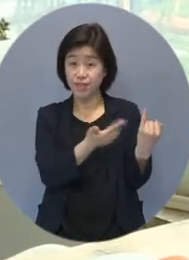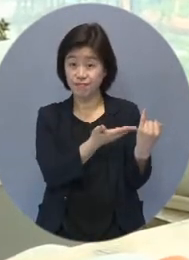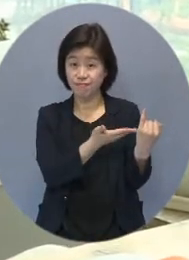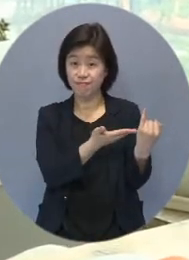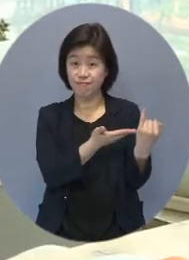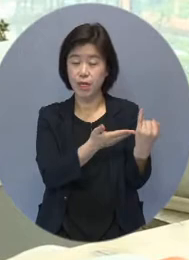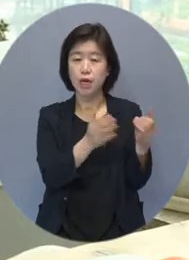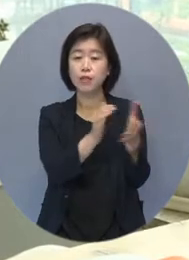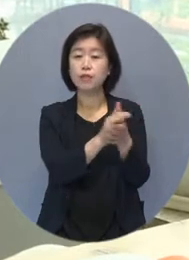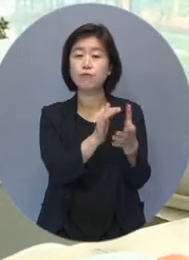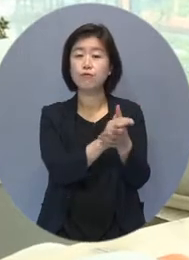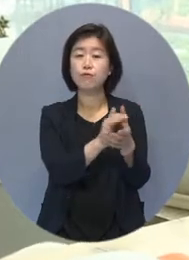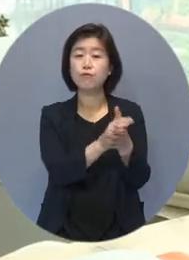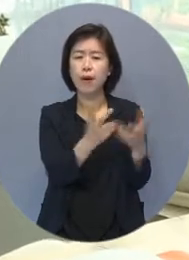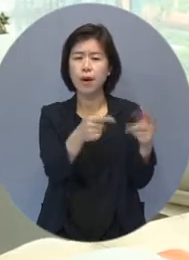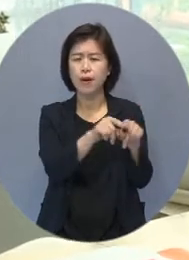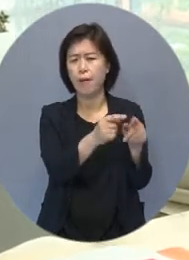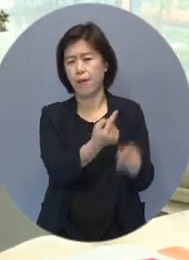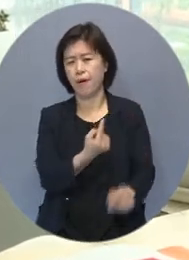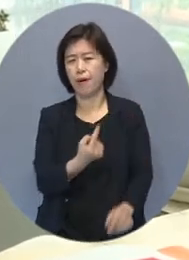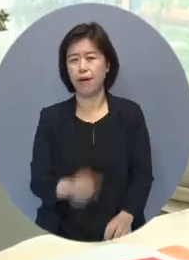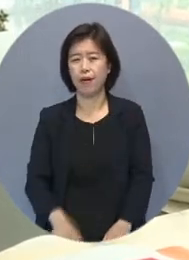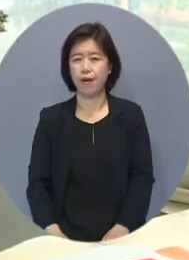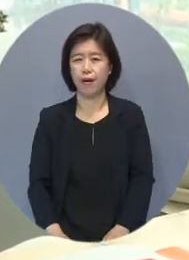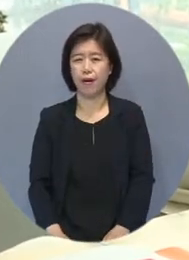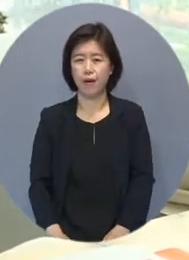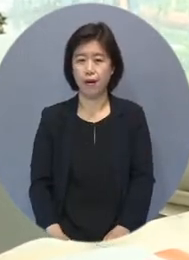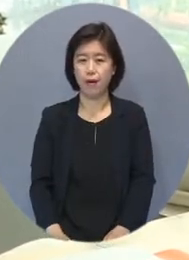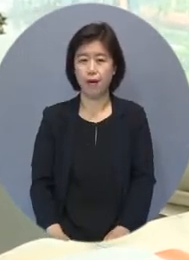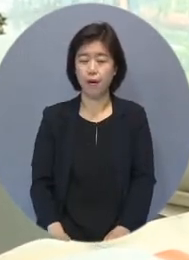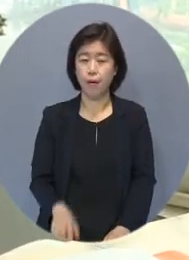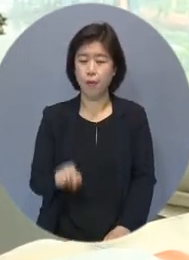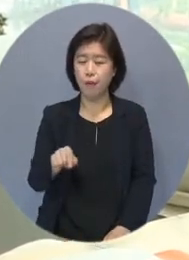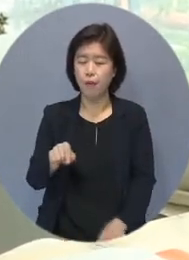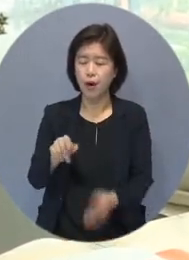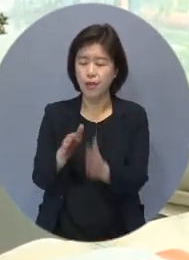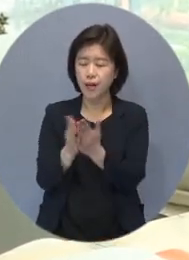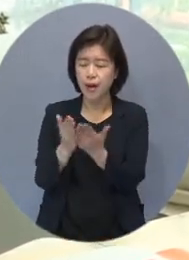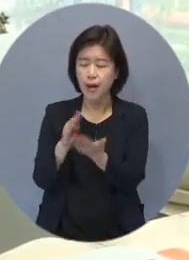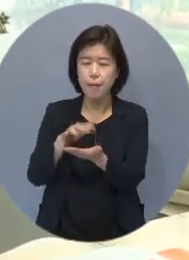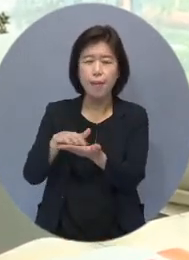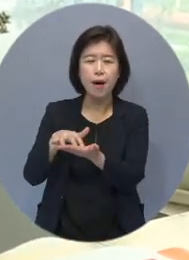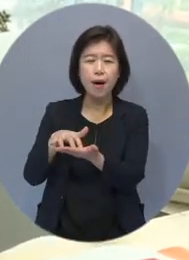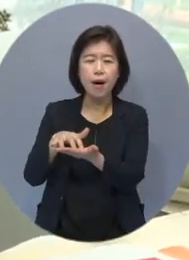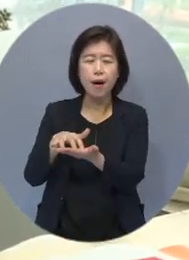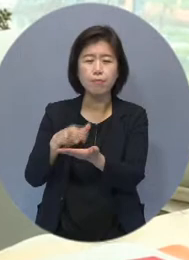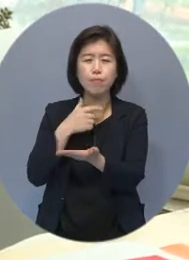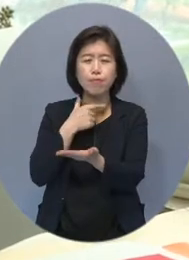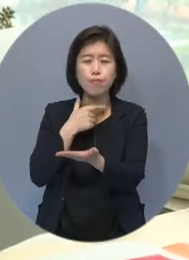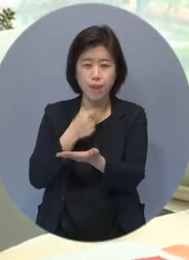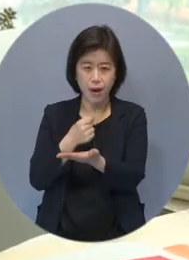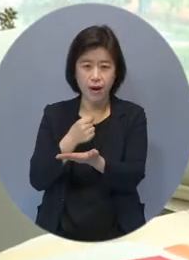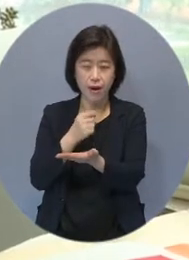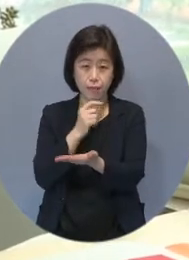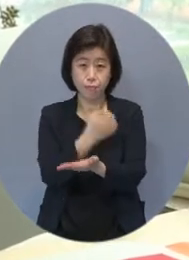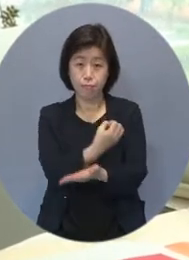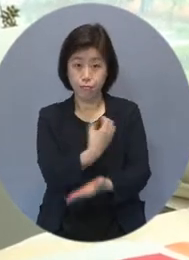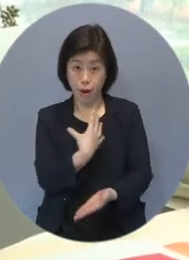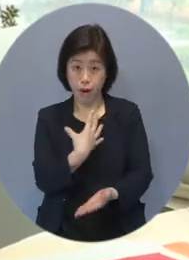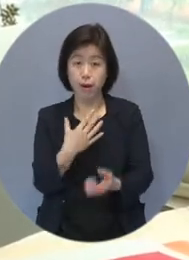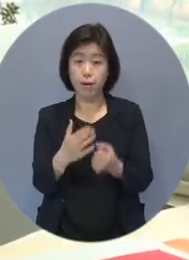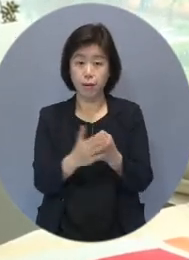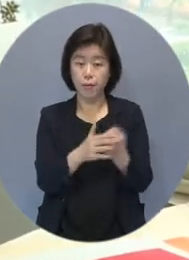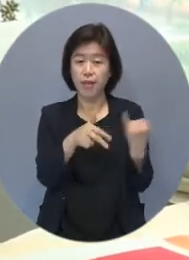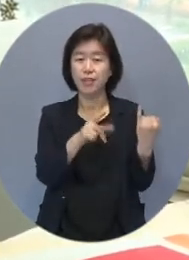정민이 또래 친구들에게 이 책을 만져보게 하고 싶다고 해서 정민이가 직접 쓴 글을 책으로 제작을